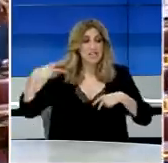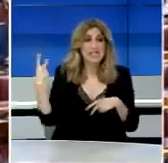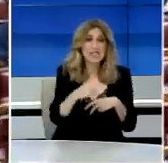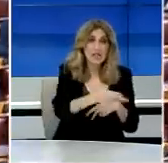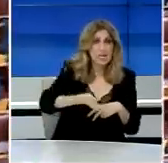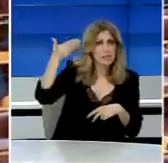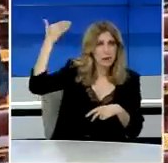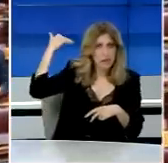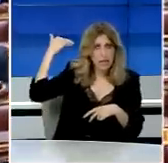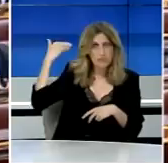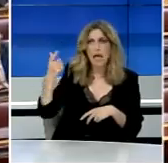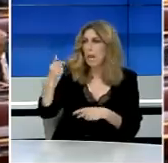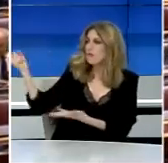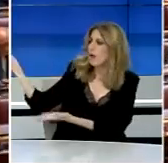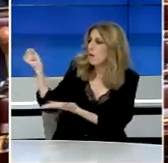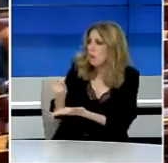πόρους.